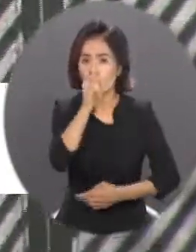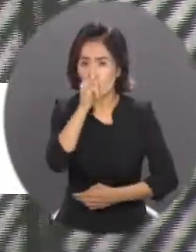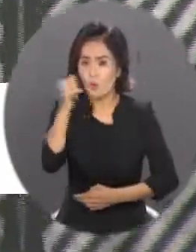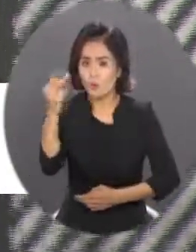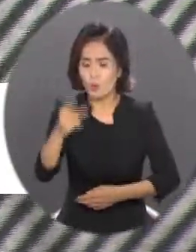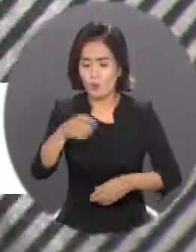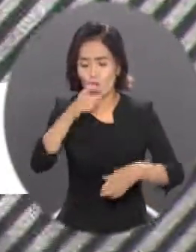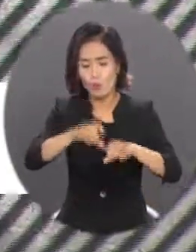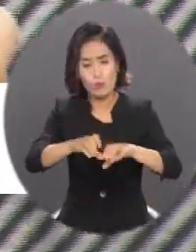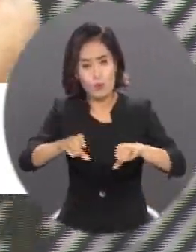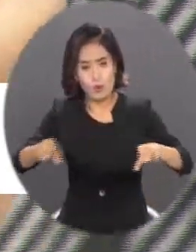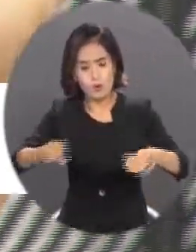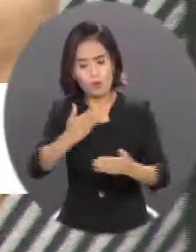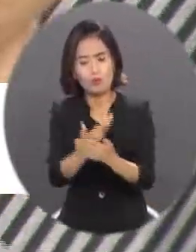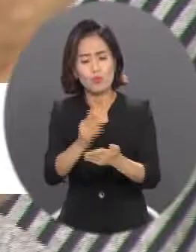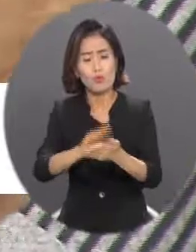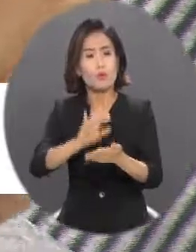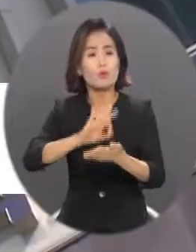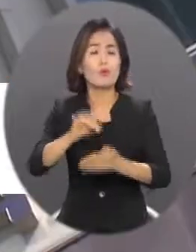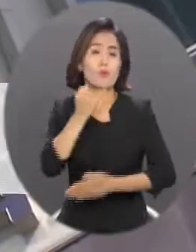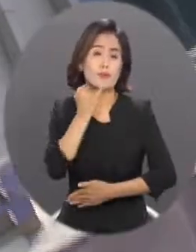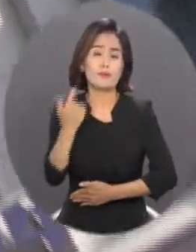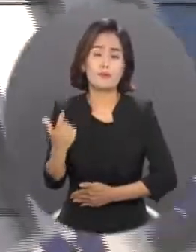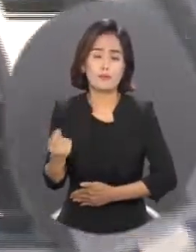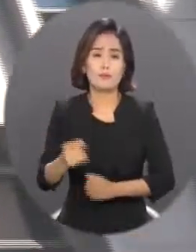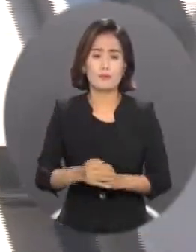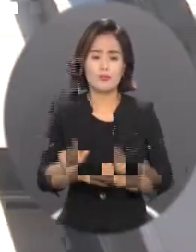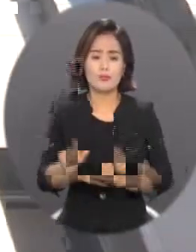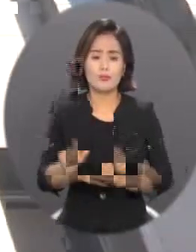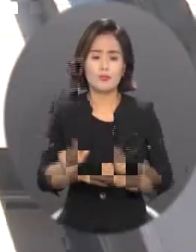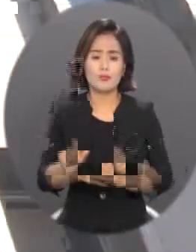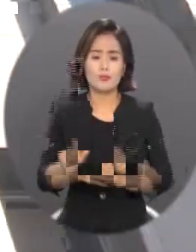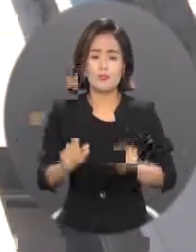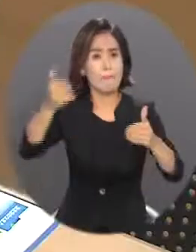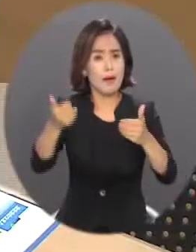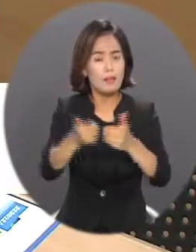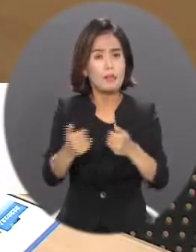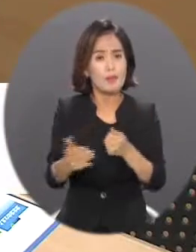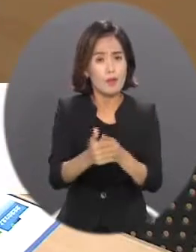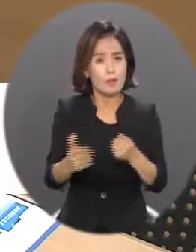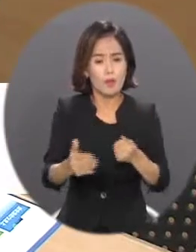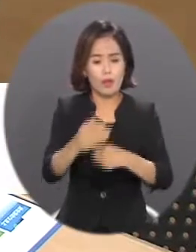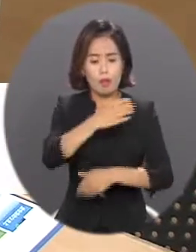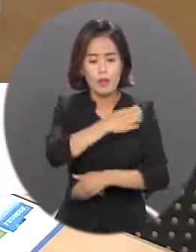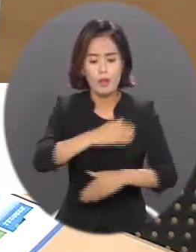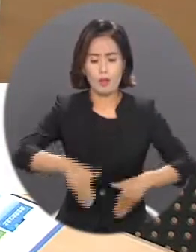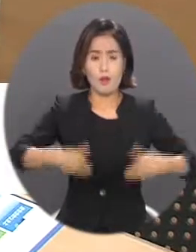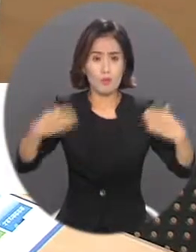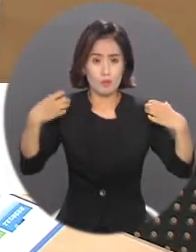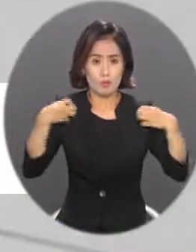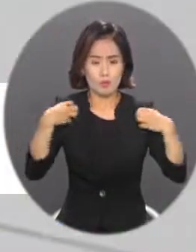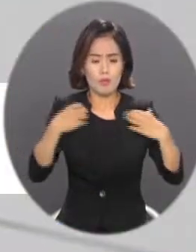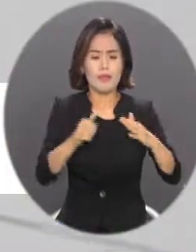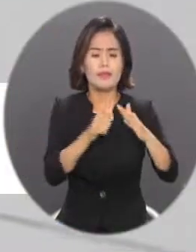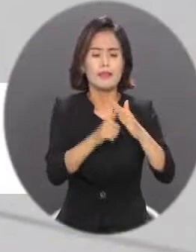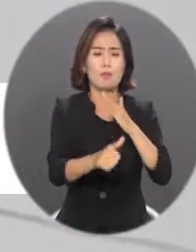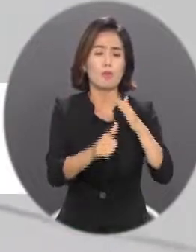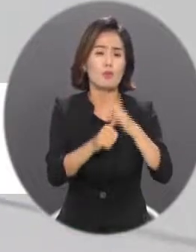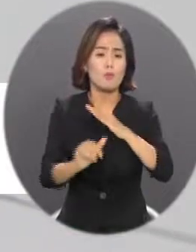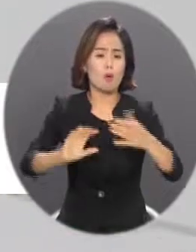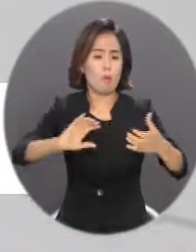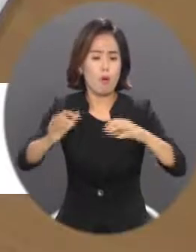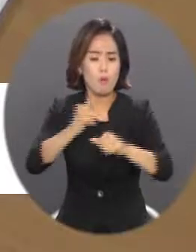뭐 하수도나 이런 데 쓰는 것도 괜찮고. 일부 주민들에 대해 남구청은 대표성을 가진